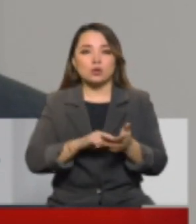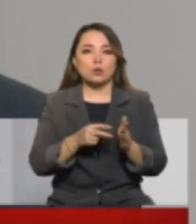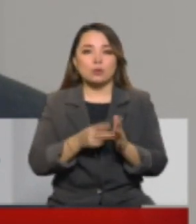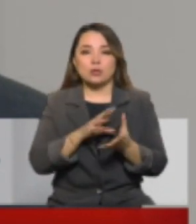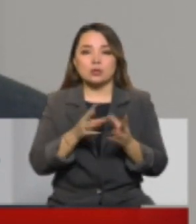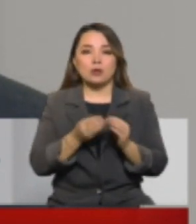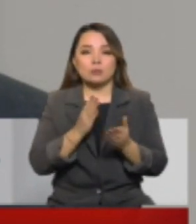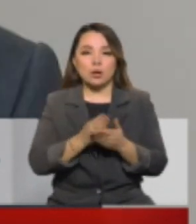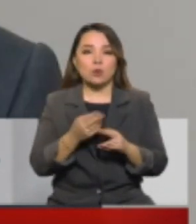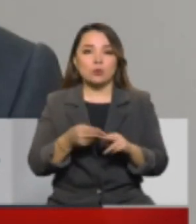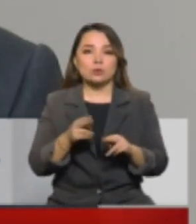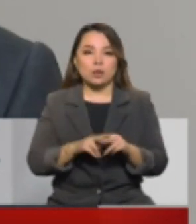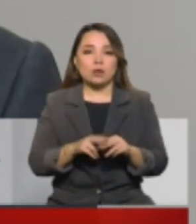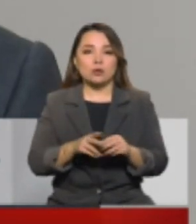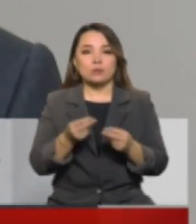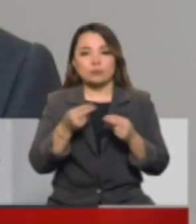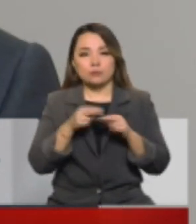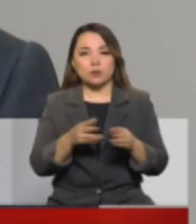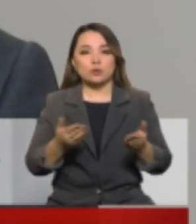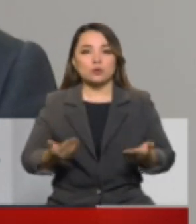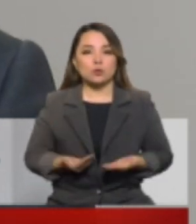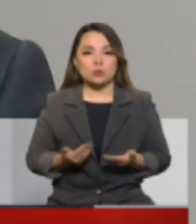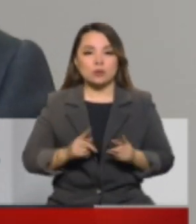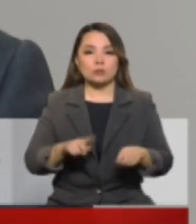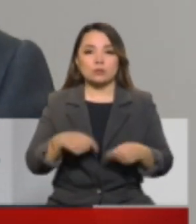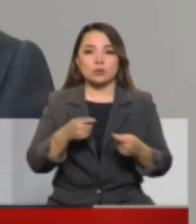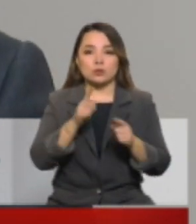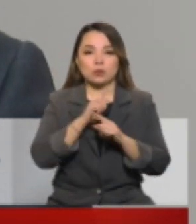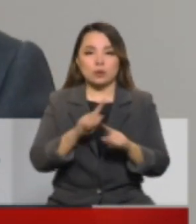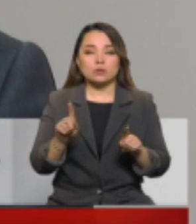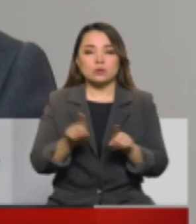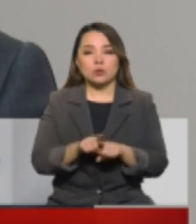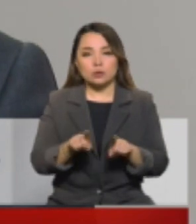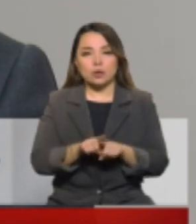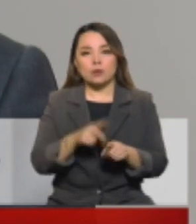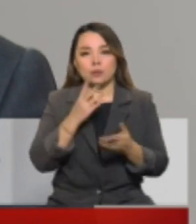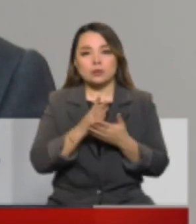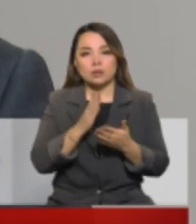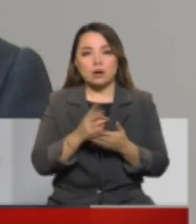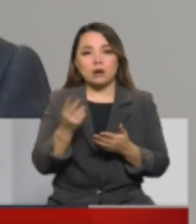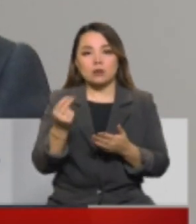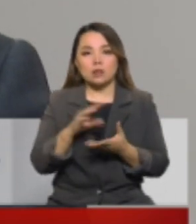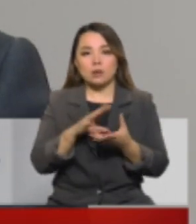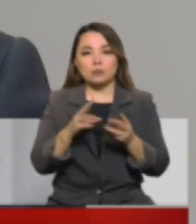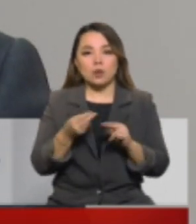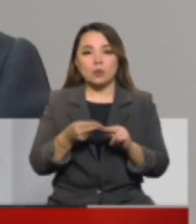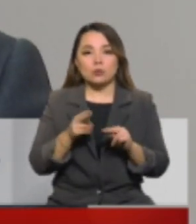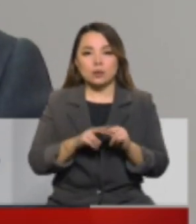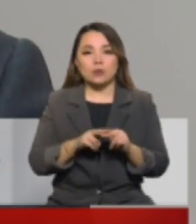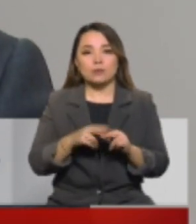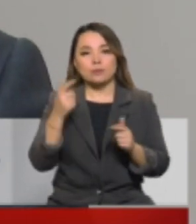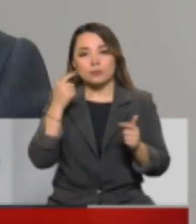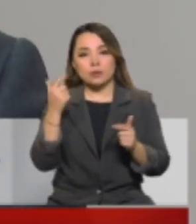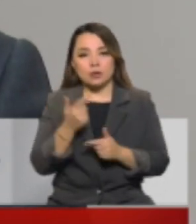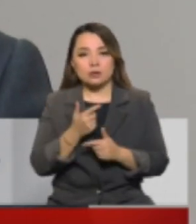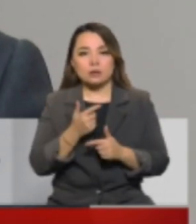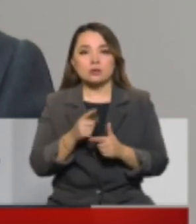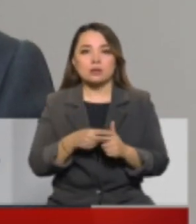бар. Әрине, ол қолма-қол ақша түрде оларға берілмейді, бірақ сонда да бұл қаражаттарды олар біліміне